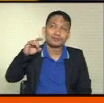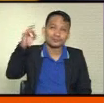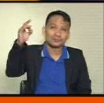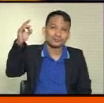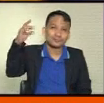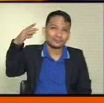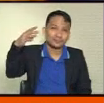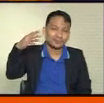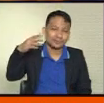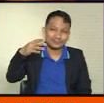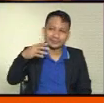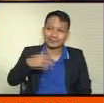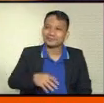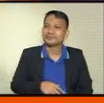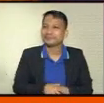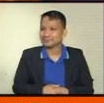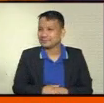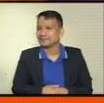wow.